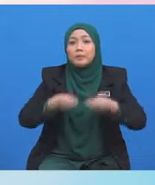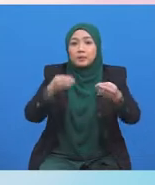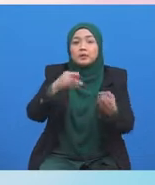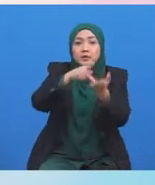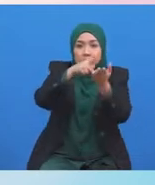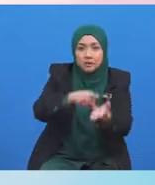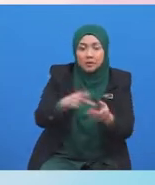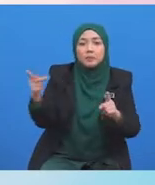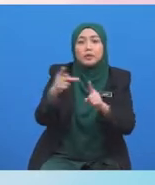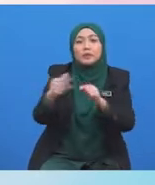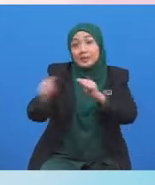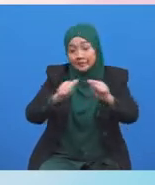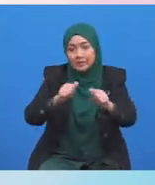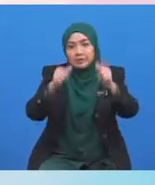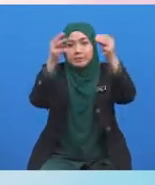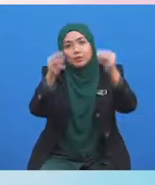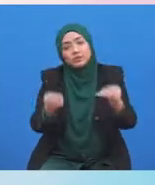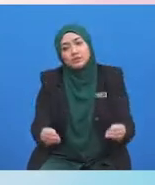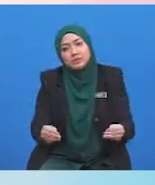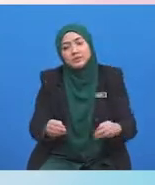kepada aktiviti manusia.